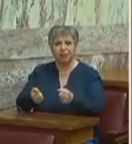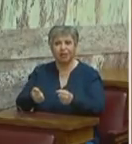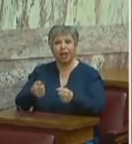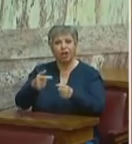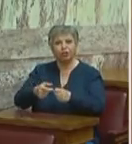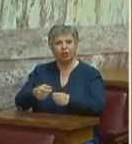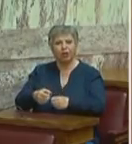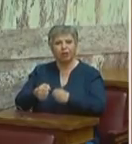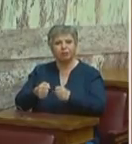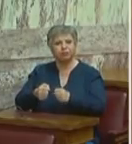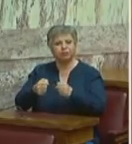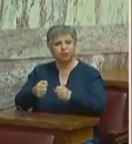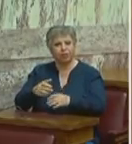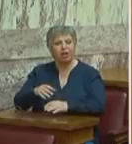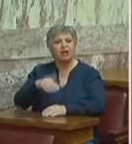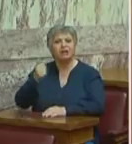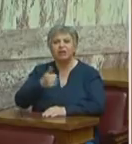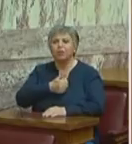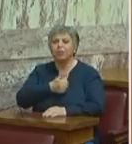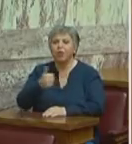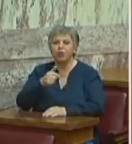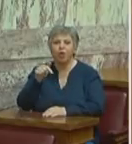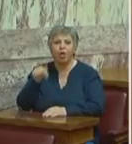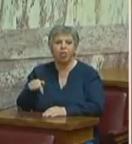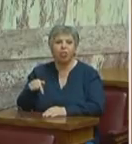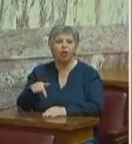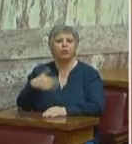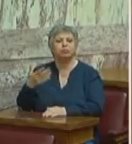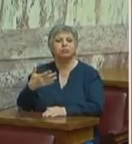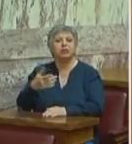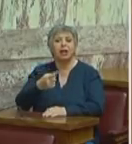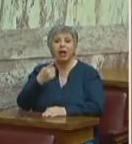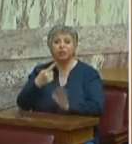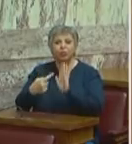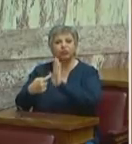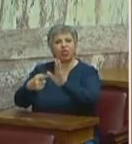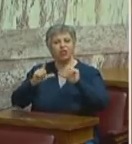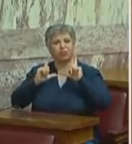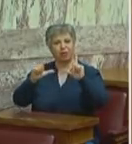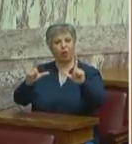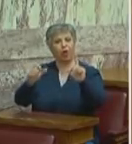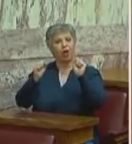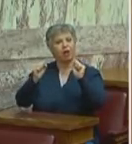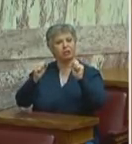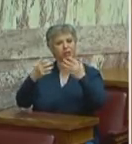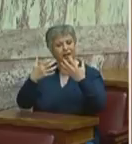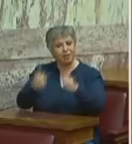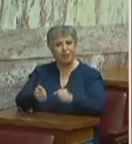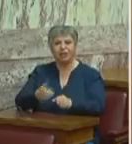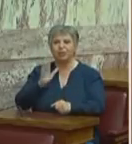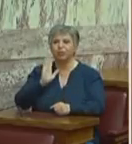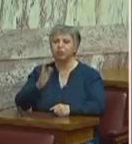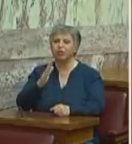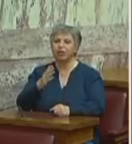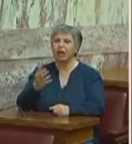την γεωπολιτική δυναμική της. Πυλώνα σταθερότητας και χώρα εγγυητής